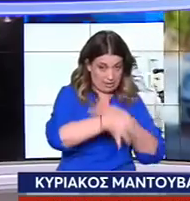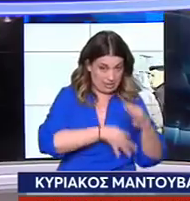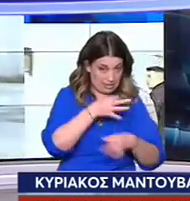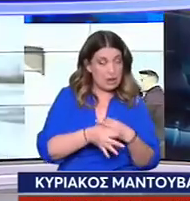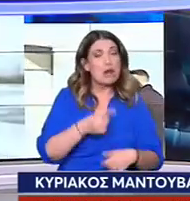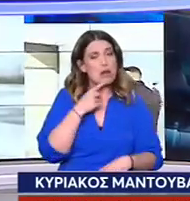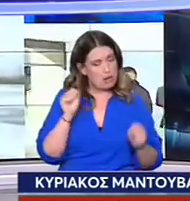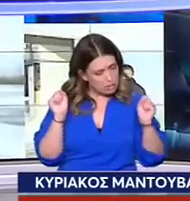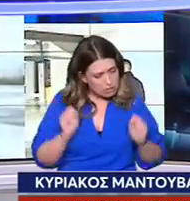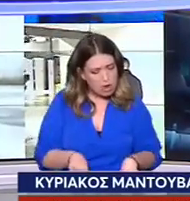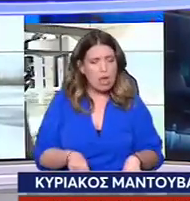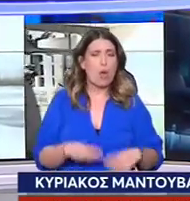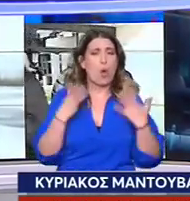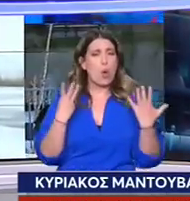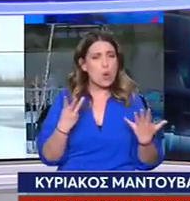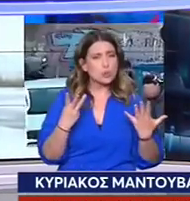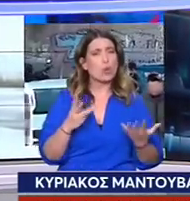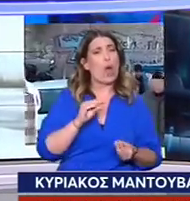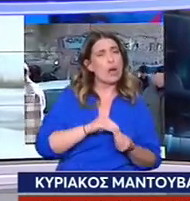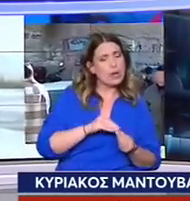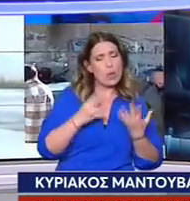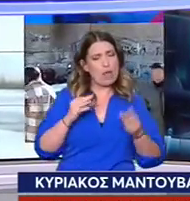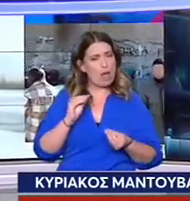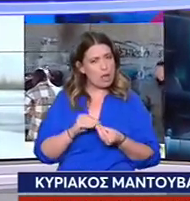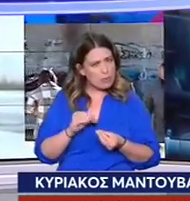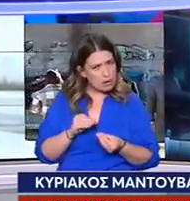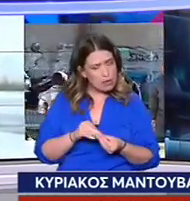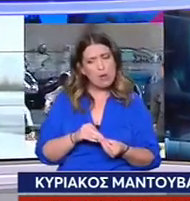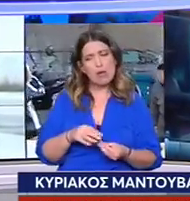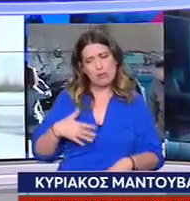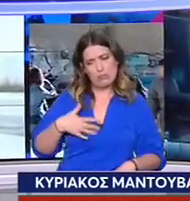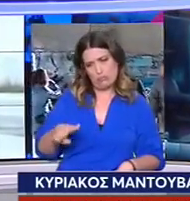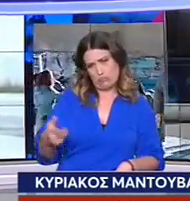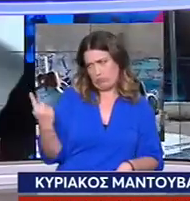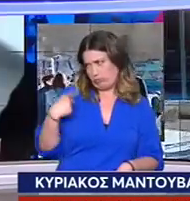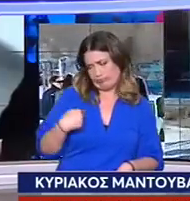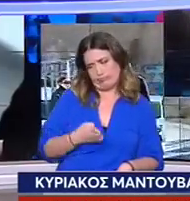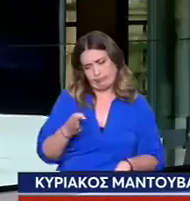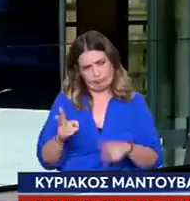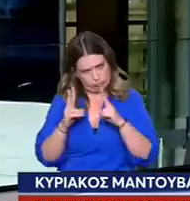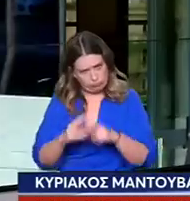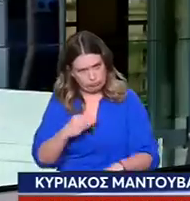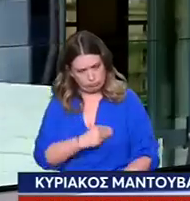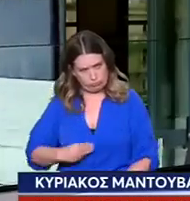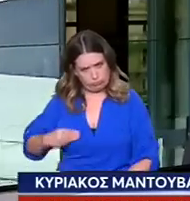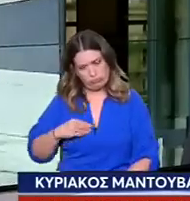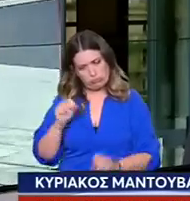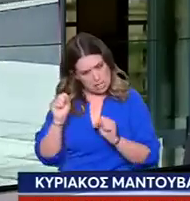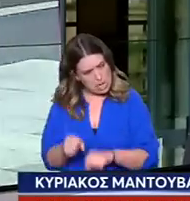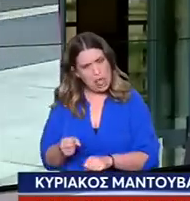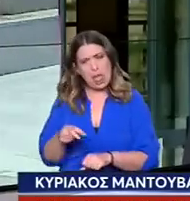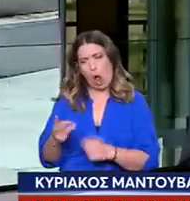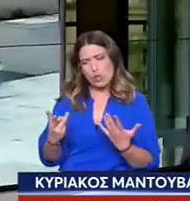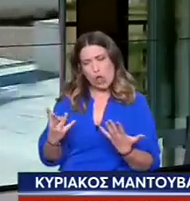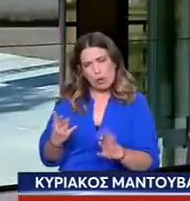9 του μήνα, 8 και 9 Απριλίου, για να εξεταστεί το παιδί. Και είχε πει ότι όντως το είχα εξετάσει σε προηγούμενο χρόνο.